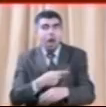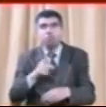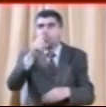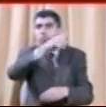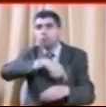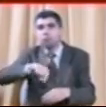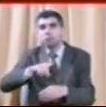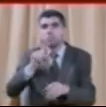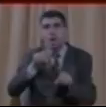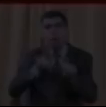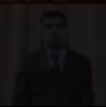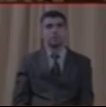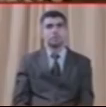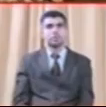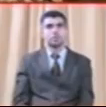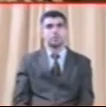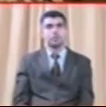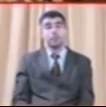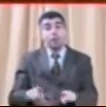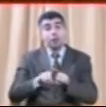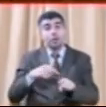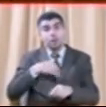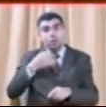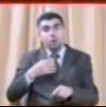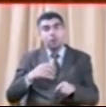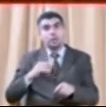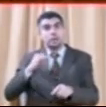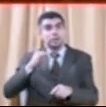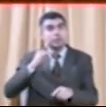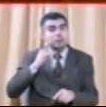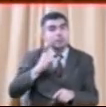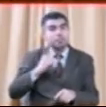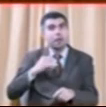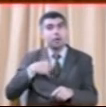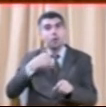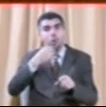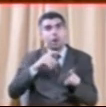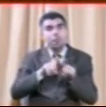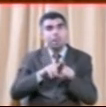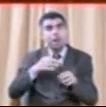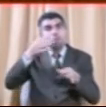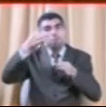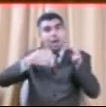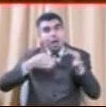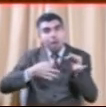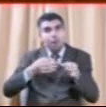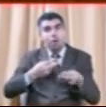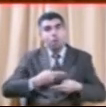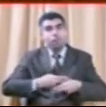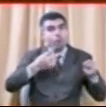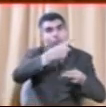الجزاء الأوفر. شكرا. السيدة النائبة، تأكدي أنه في جميع محاكم المملكة هناك